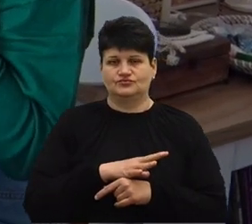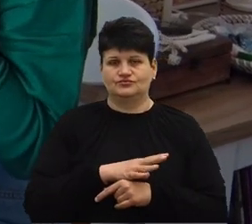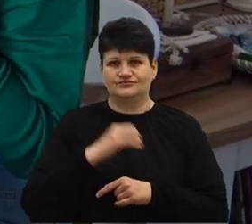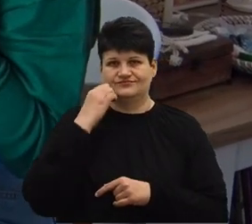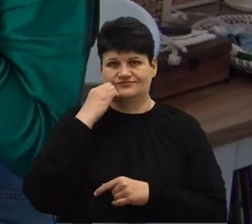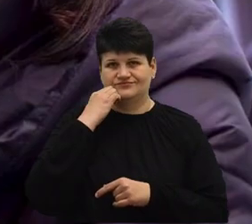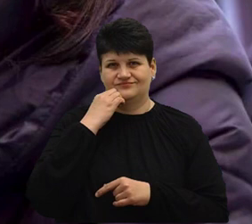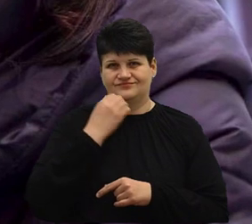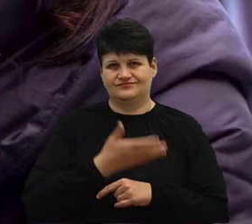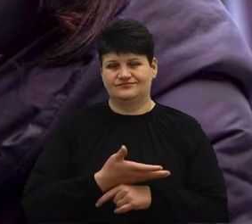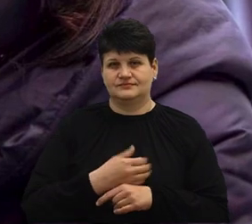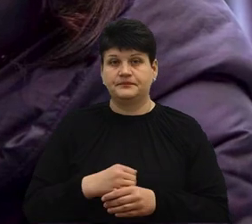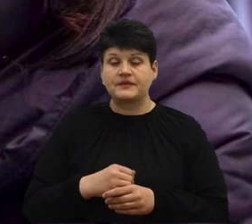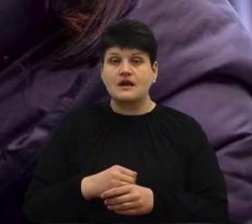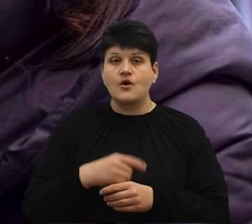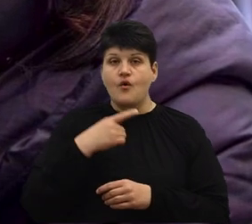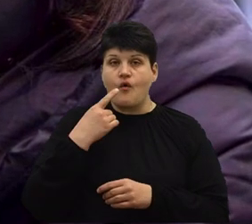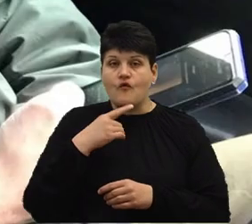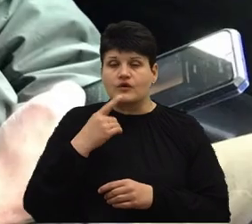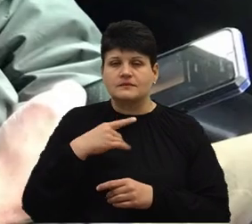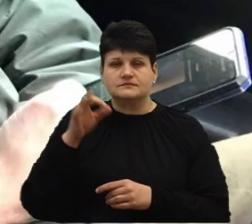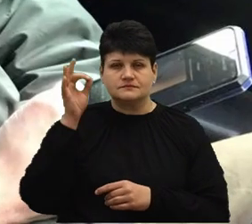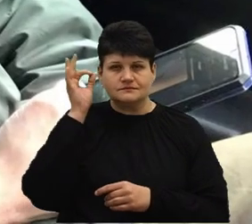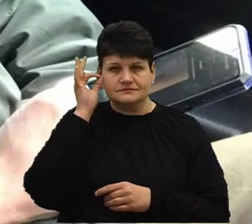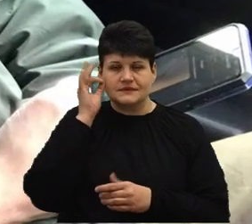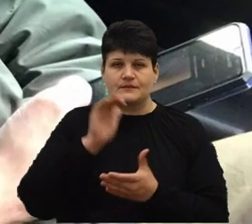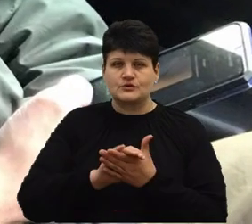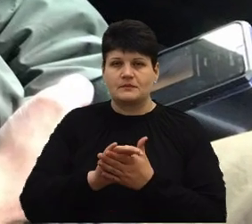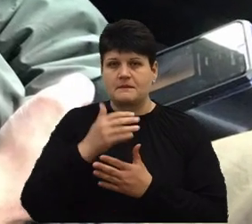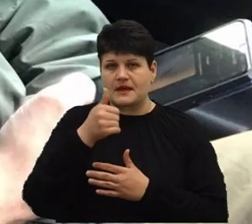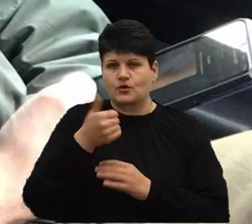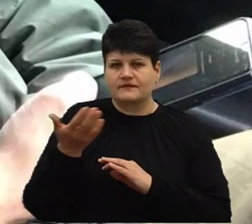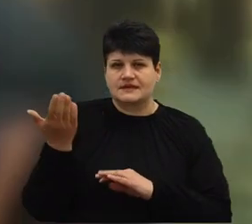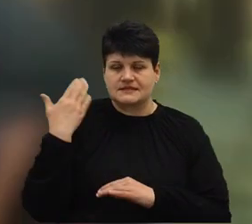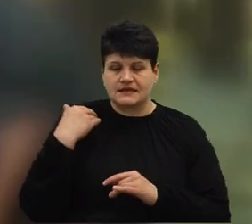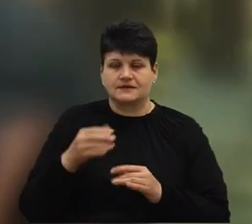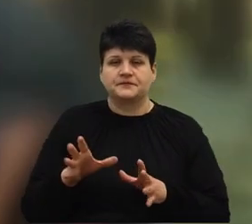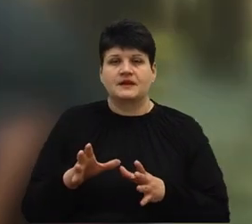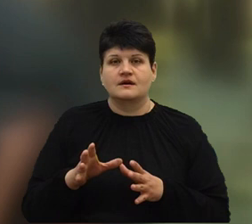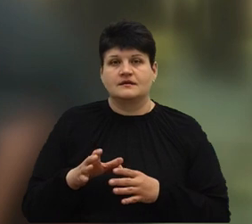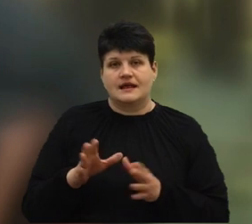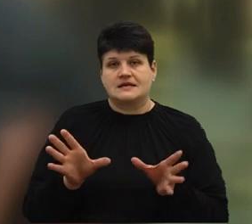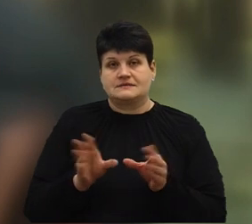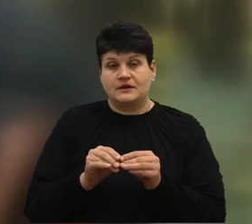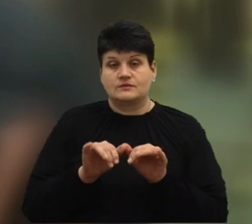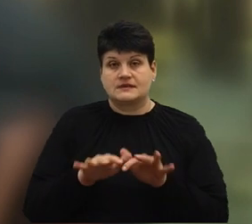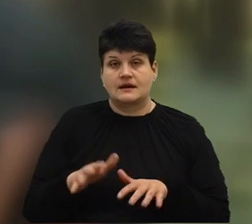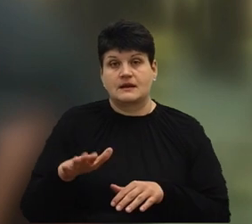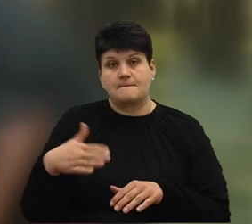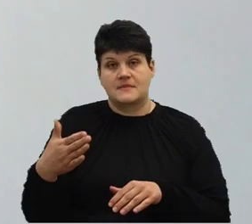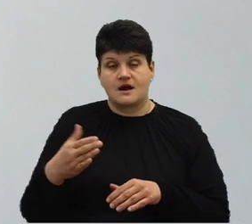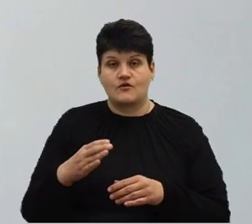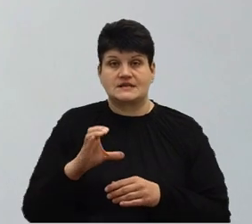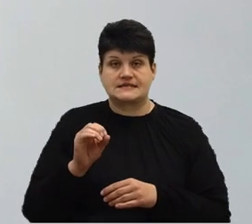Московська культура Марічка пригадує познайомилася з чоловіком 5 років тому не спільними заході Правого сектору адже обоє Там